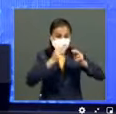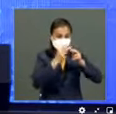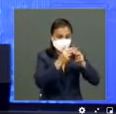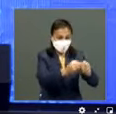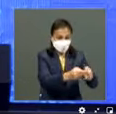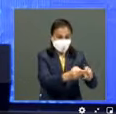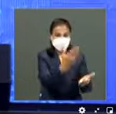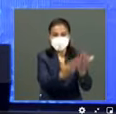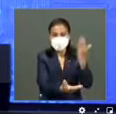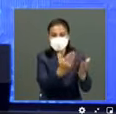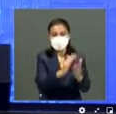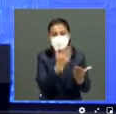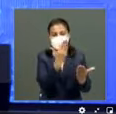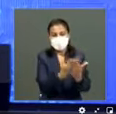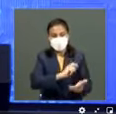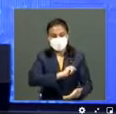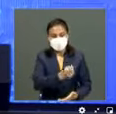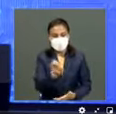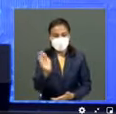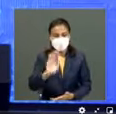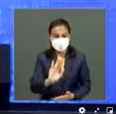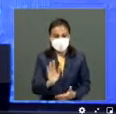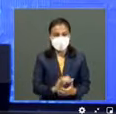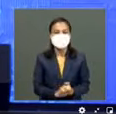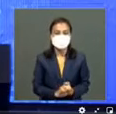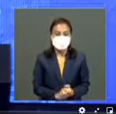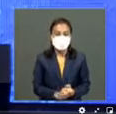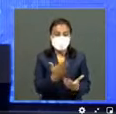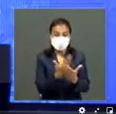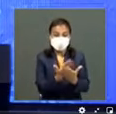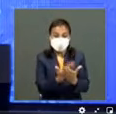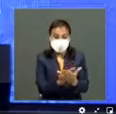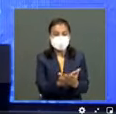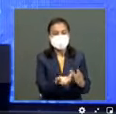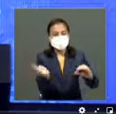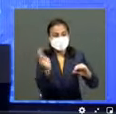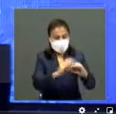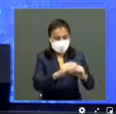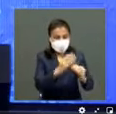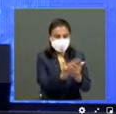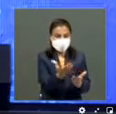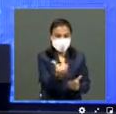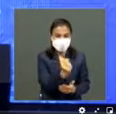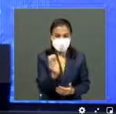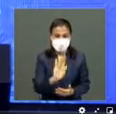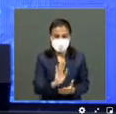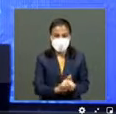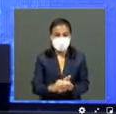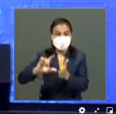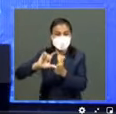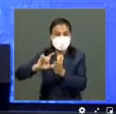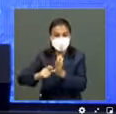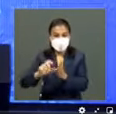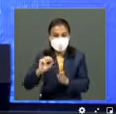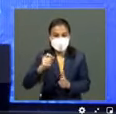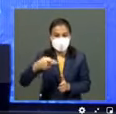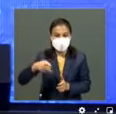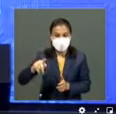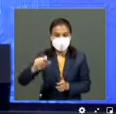นไม่มีการเสียค่าใช้จ่ายหรือว่ามีการเรียกเก็บค่าใช้จ่ายเพิ่มเติมนะคะซึ่งเป็นการยืนยันจากท่านเลขาธิการสปส